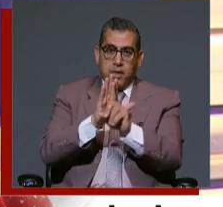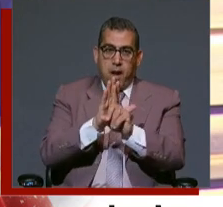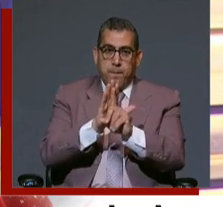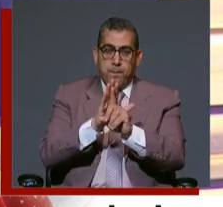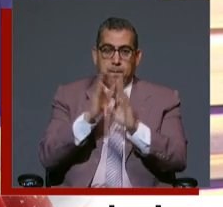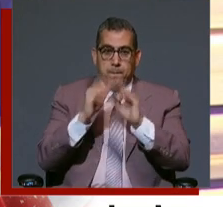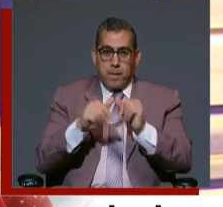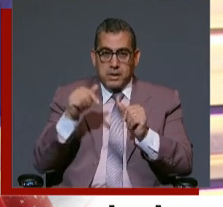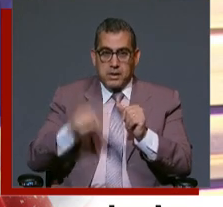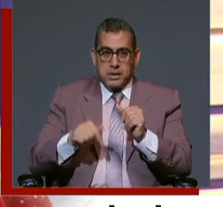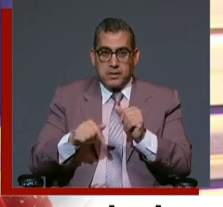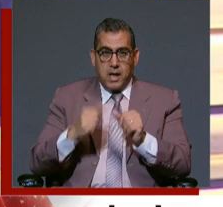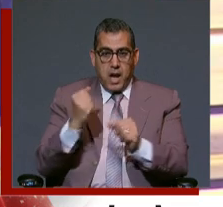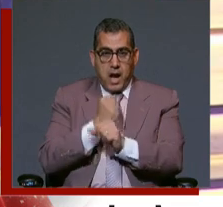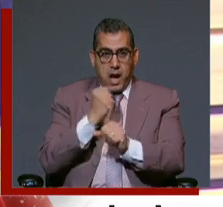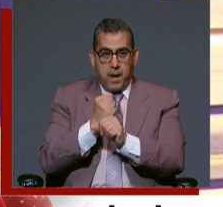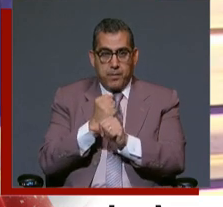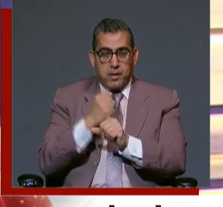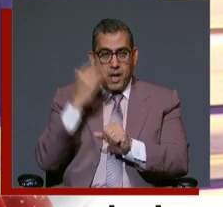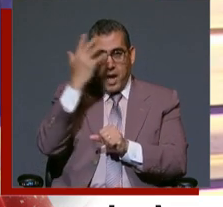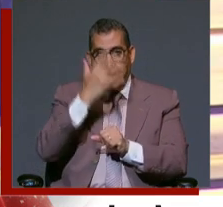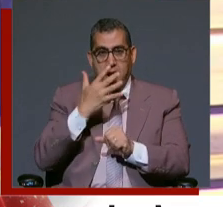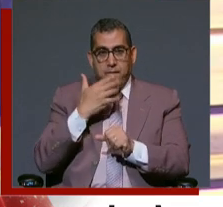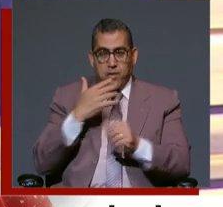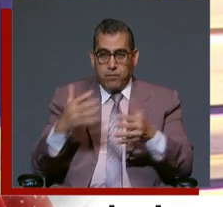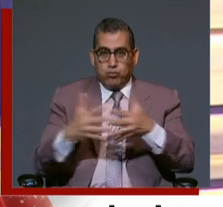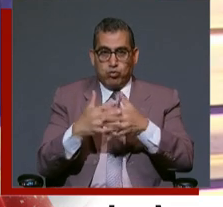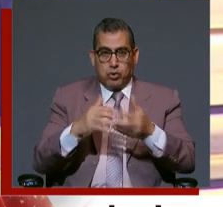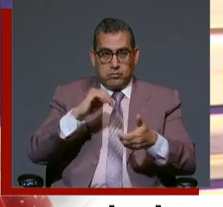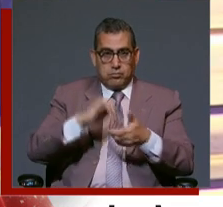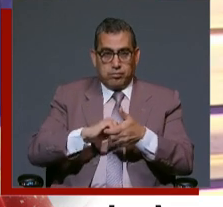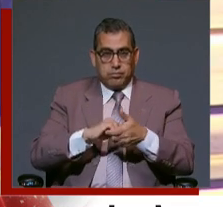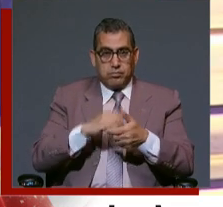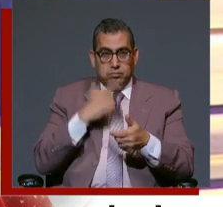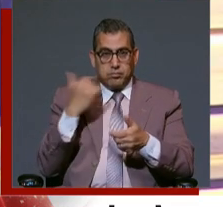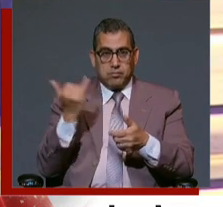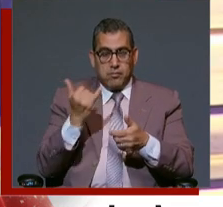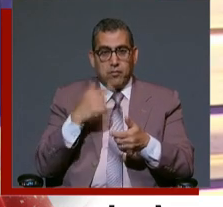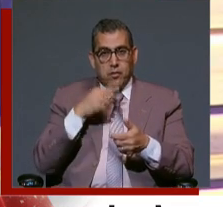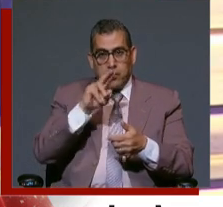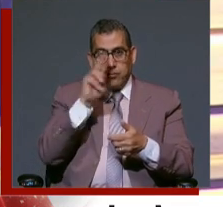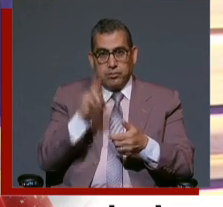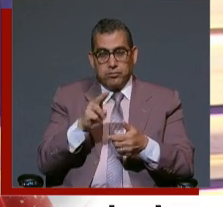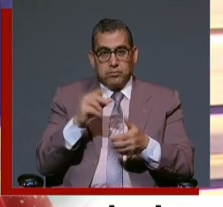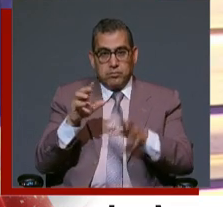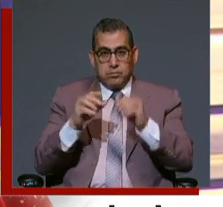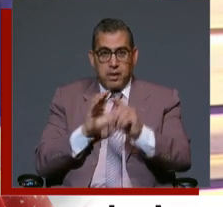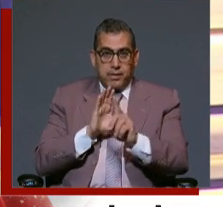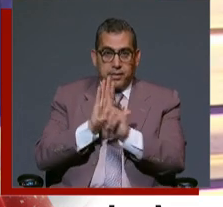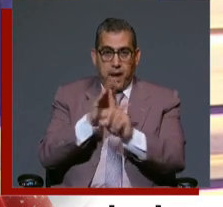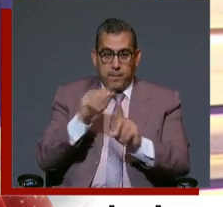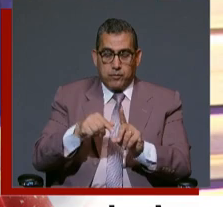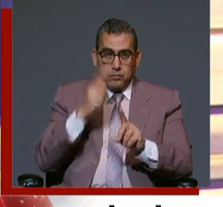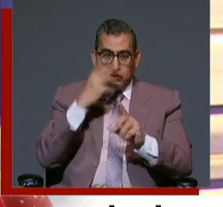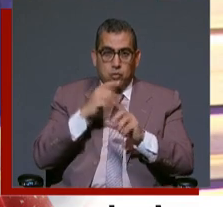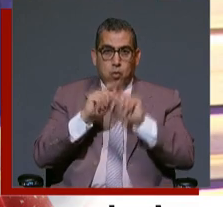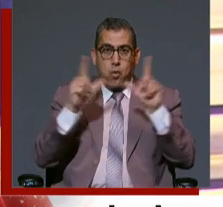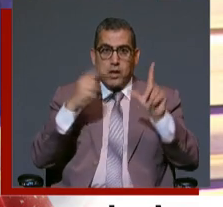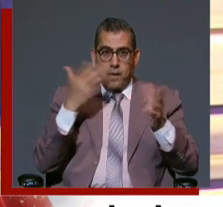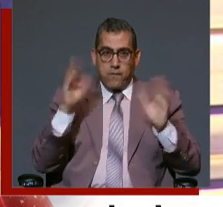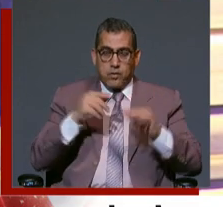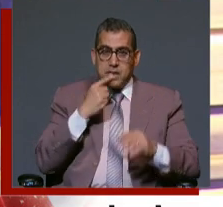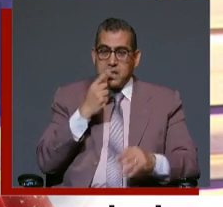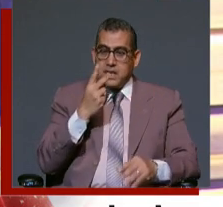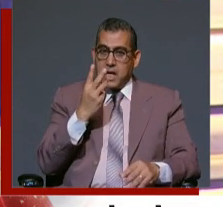المصري للعمل الإفريقي المشترك، وربما تنام هذا الدعم بشكل كبير في